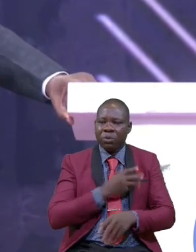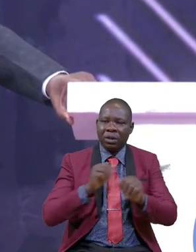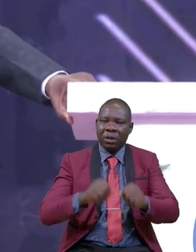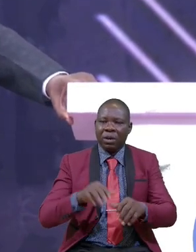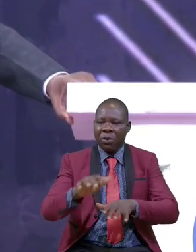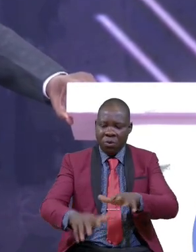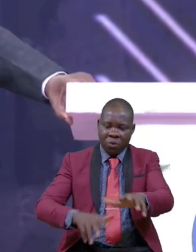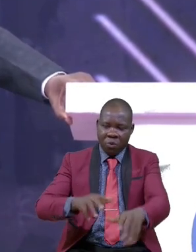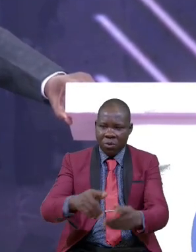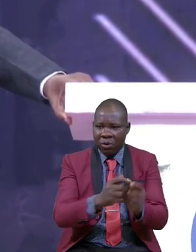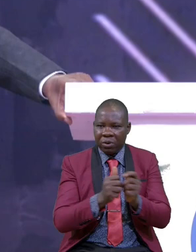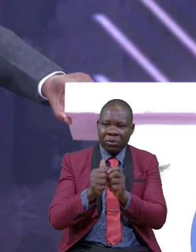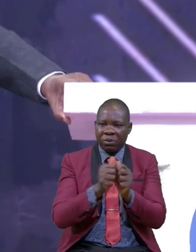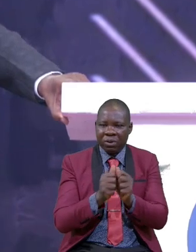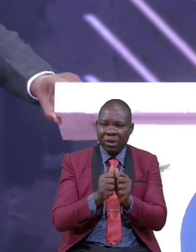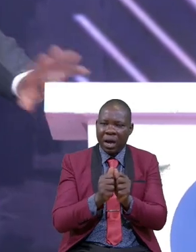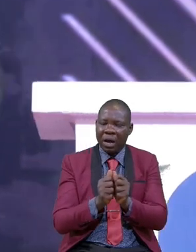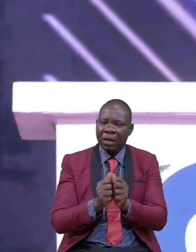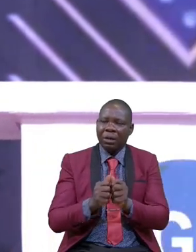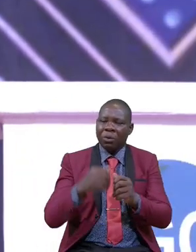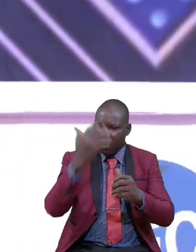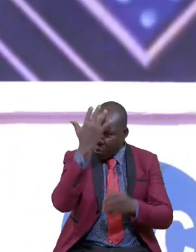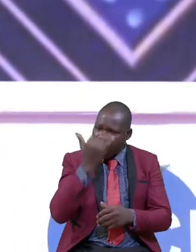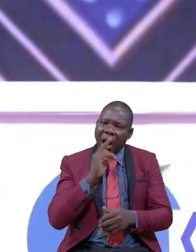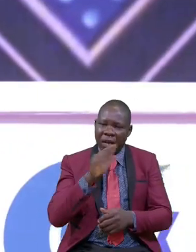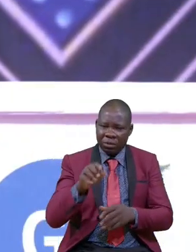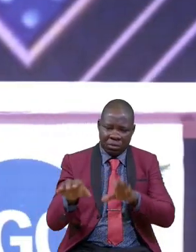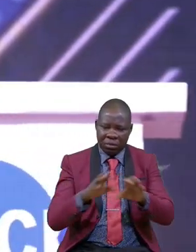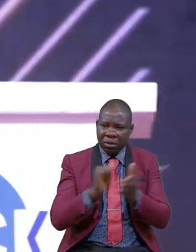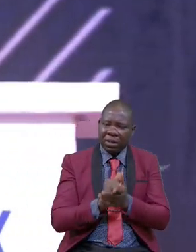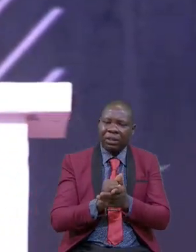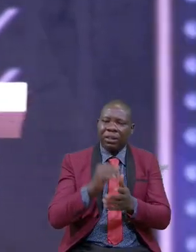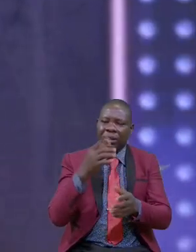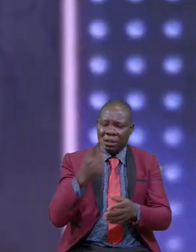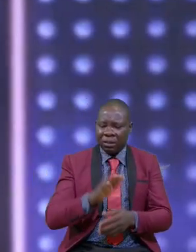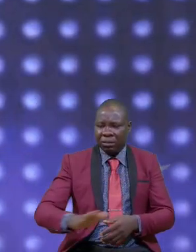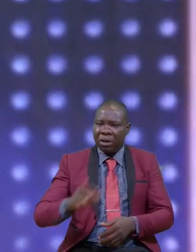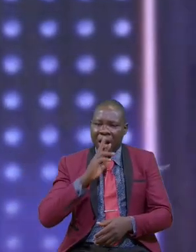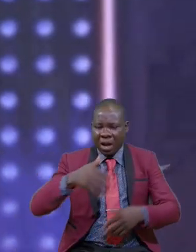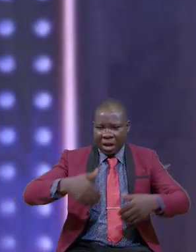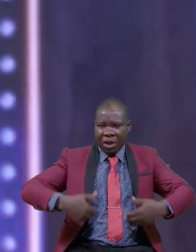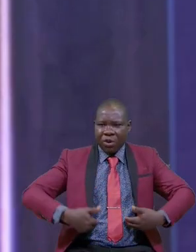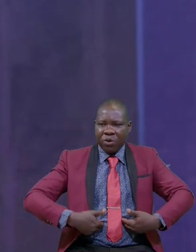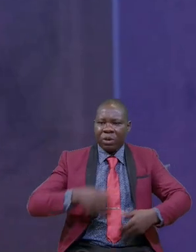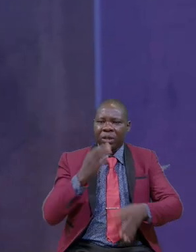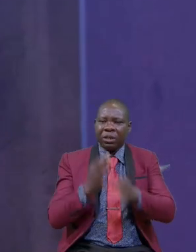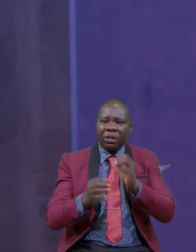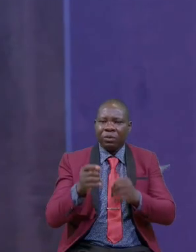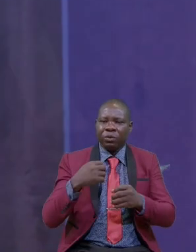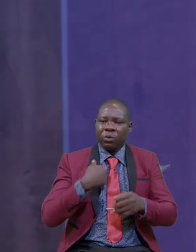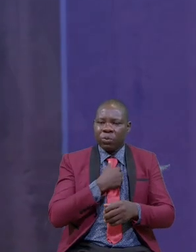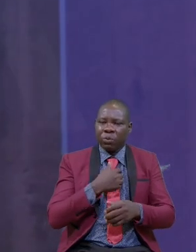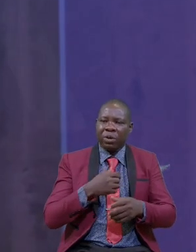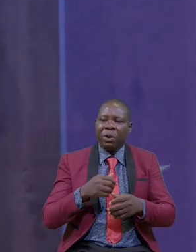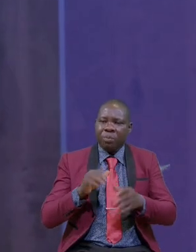we overdrive them, they will perish in the okay, on va that's dans all right. Le d'accord, they